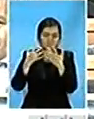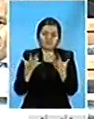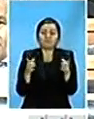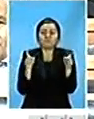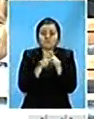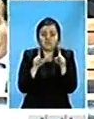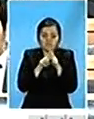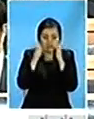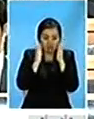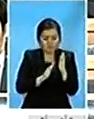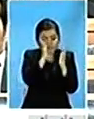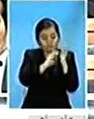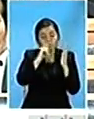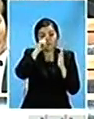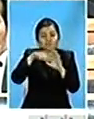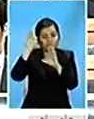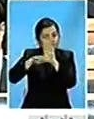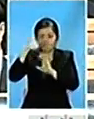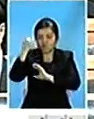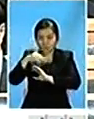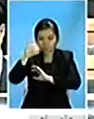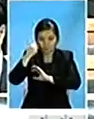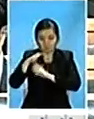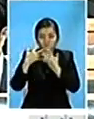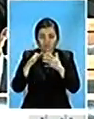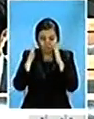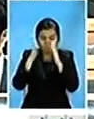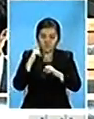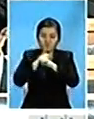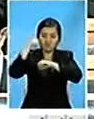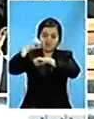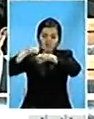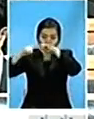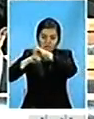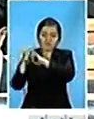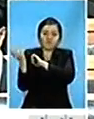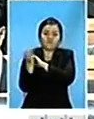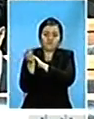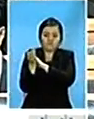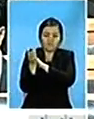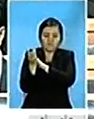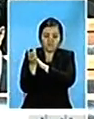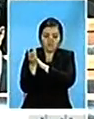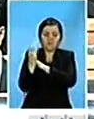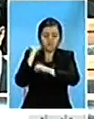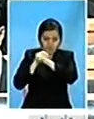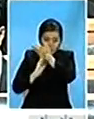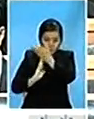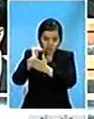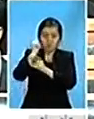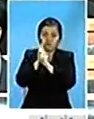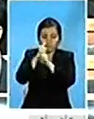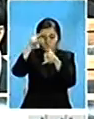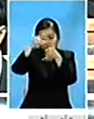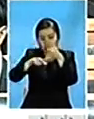ามารถเข้าร่วมโครงการนี้ได้เลยส่วนผู้รับเหมานั้นก็มีเพียงน้อยรายที่ผ่านคุณสมบัติ